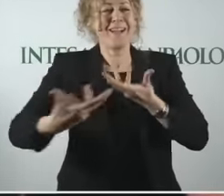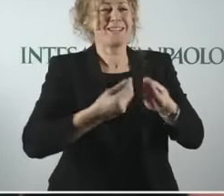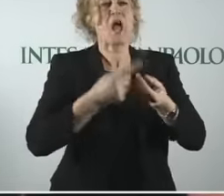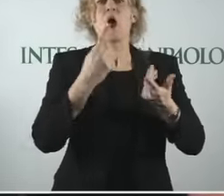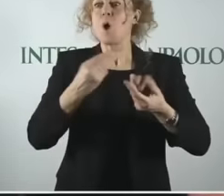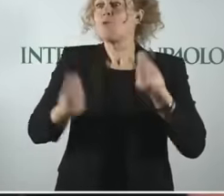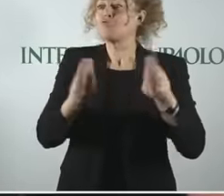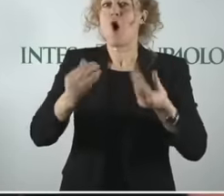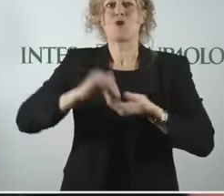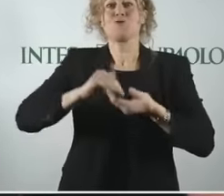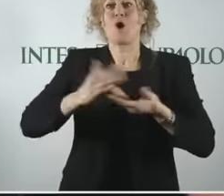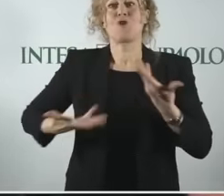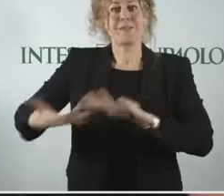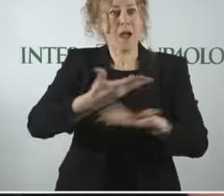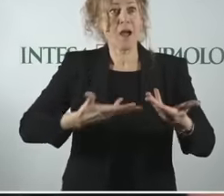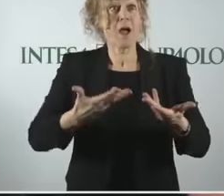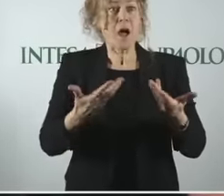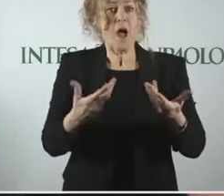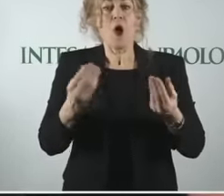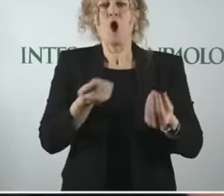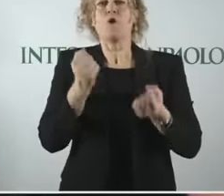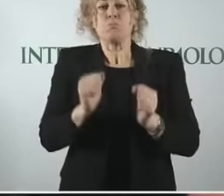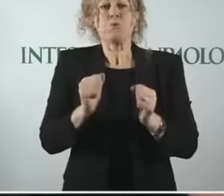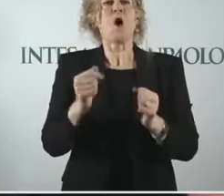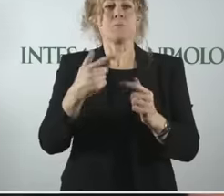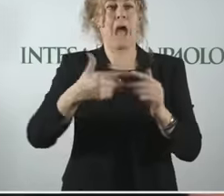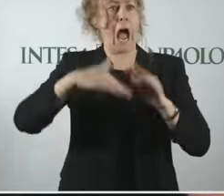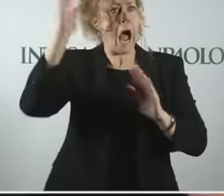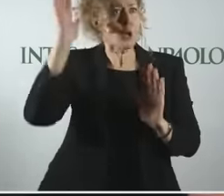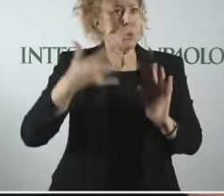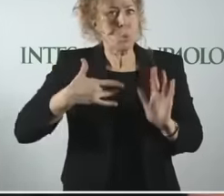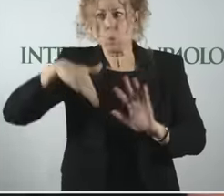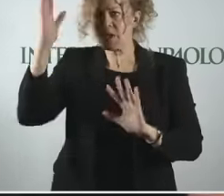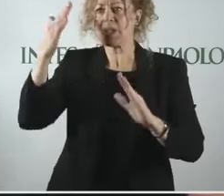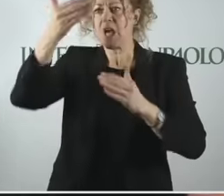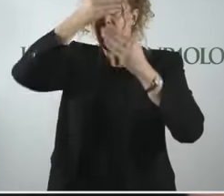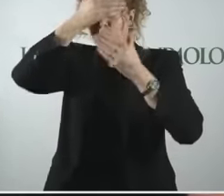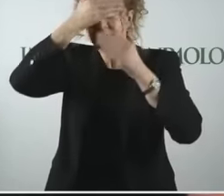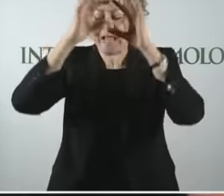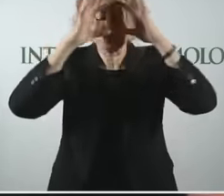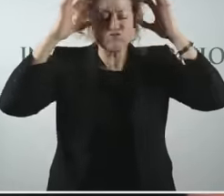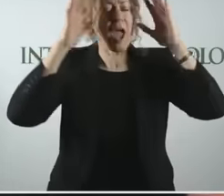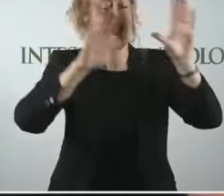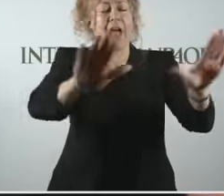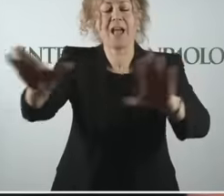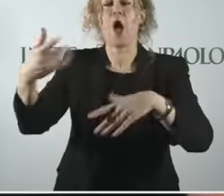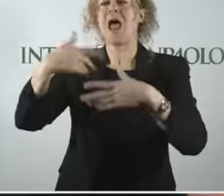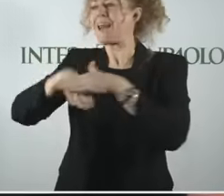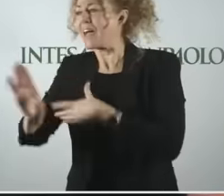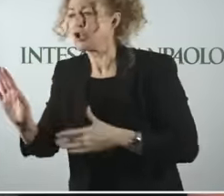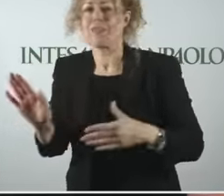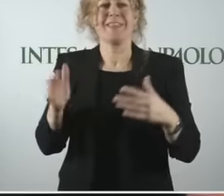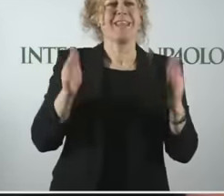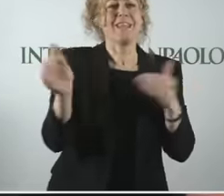giochi di società è un possibile Si giocava anche a mosc gli adulti giocavano a Mosca Ceca a nascondino si divertivano molto più di noi per altro